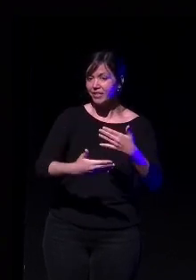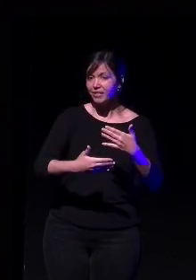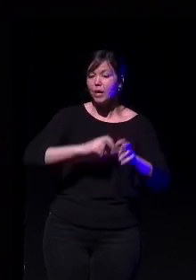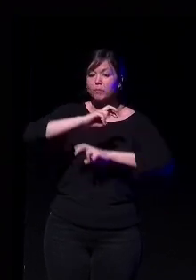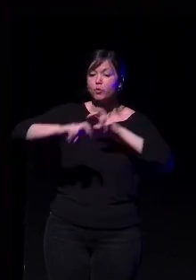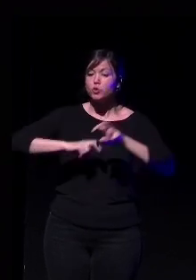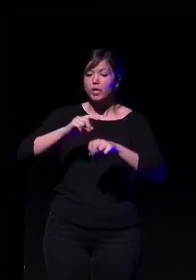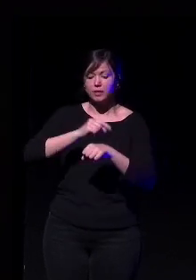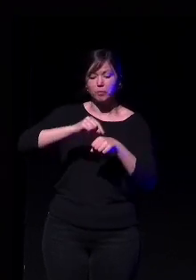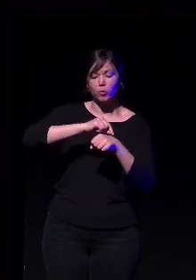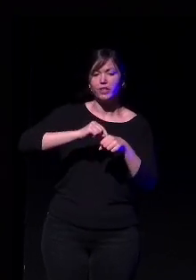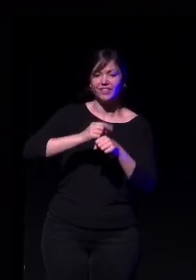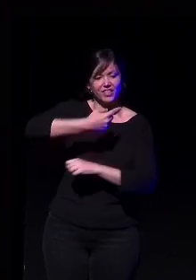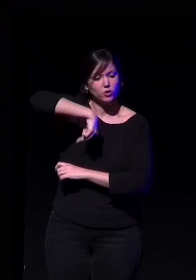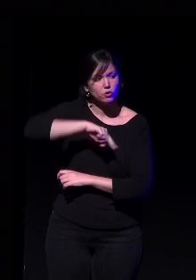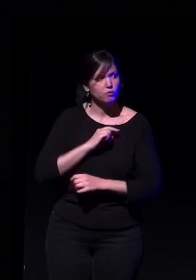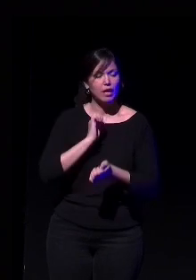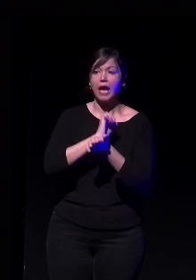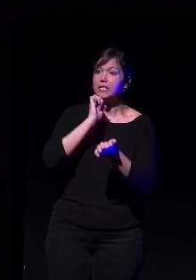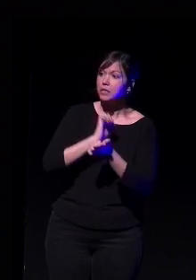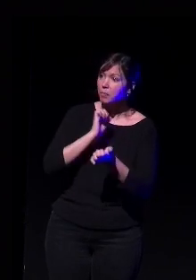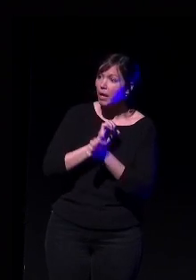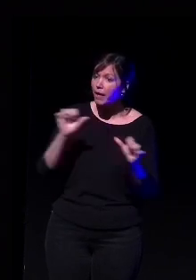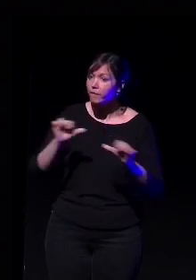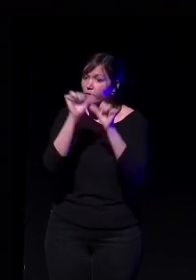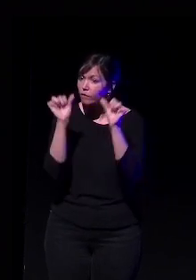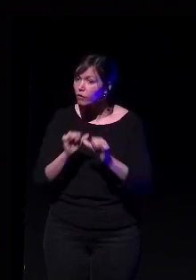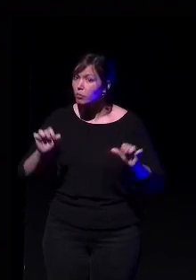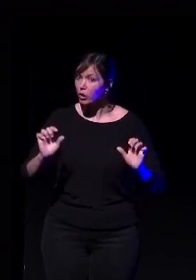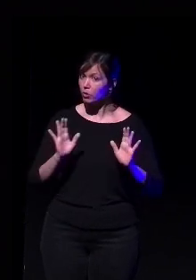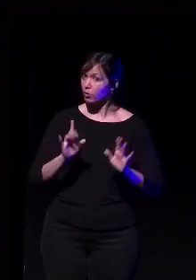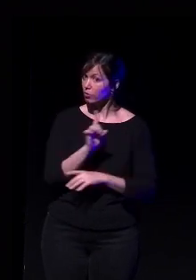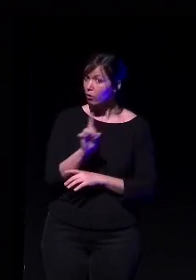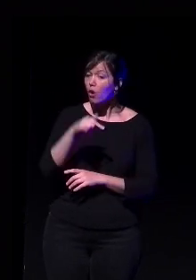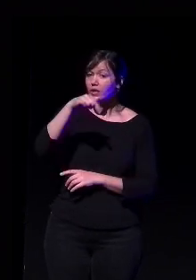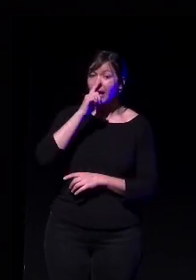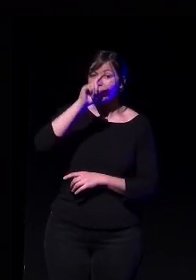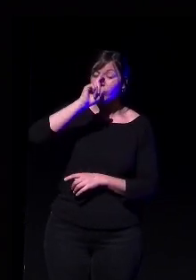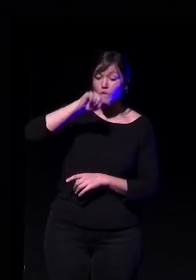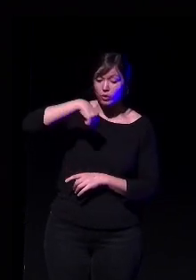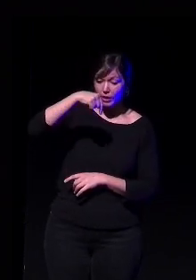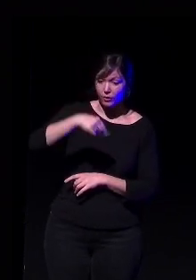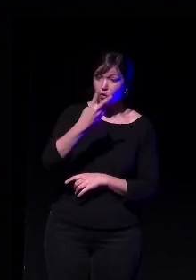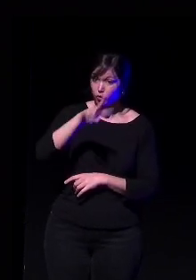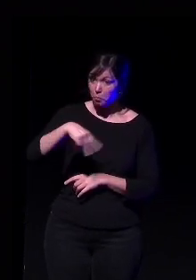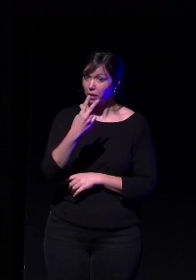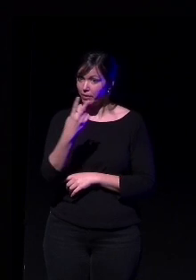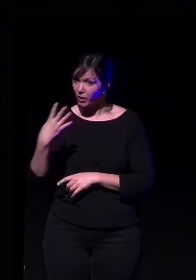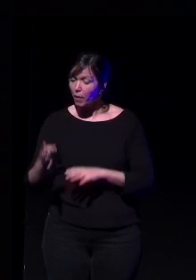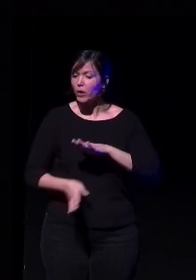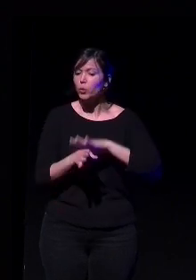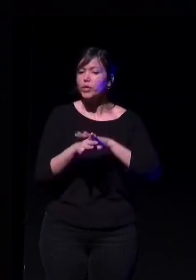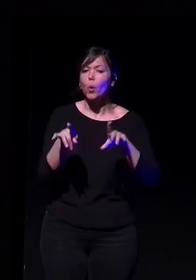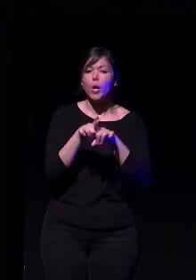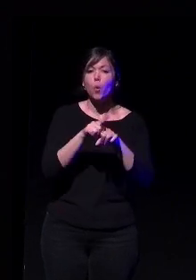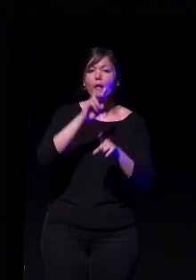nostres polítiques. Esperem, com no pot ser d'altra forma, que la temporada 2024 segueixi a la línia del 2023. I